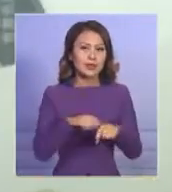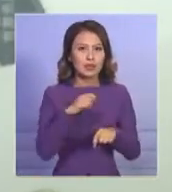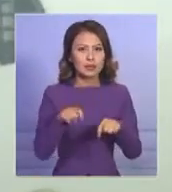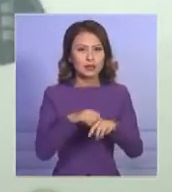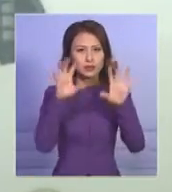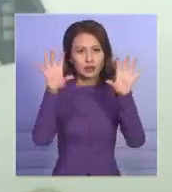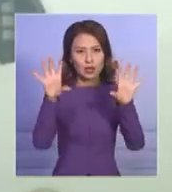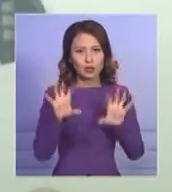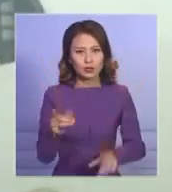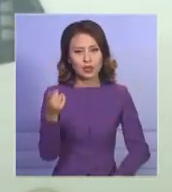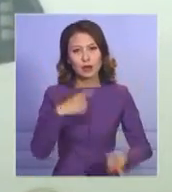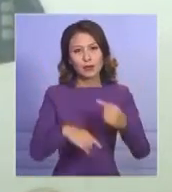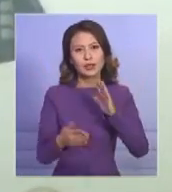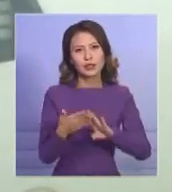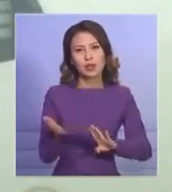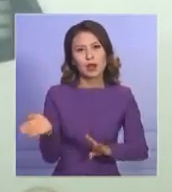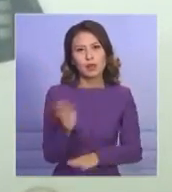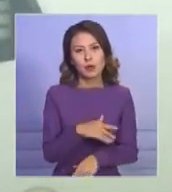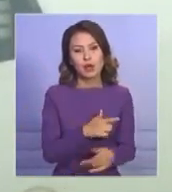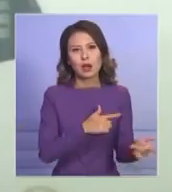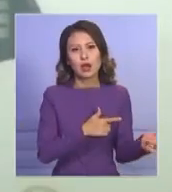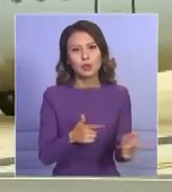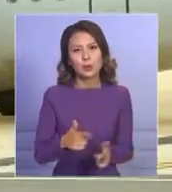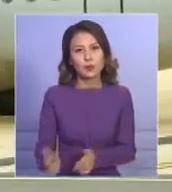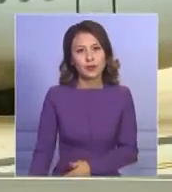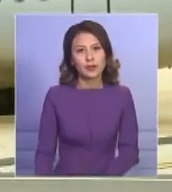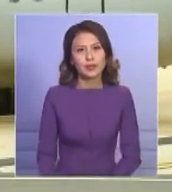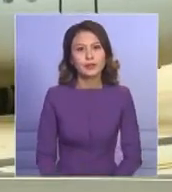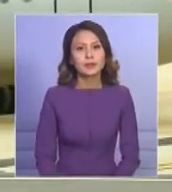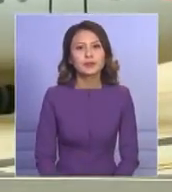босқындарды отанына қайтаруға дайын екенін мәлімдеді.